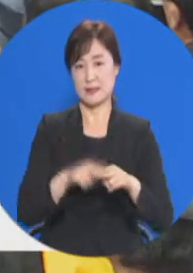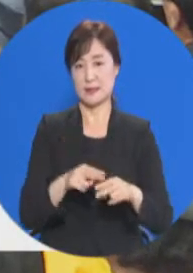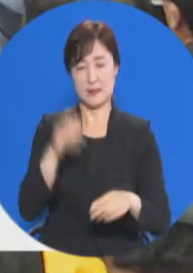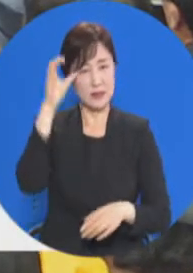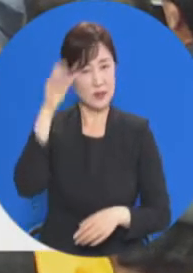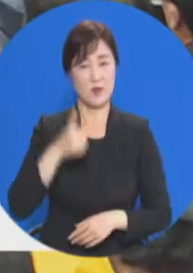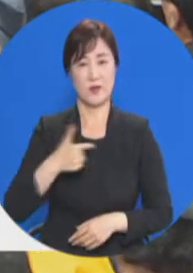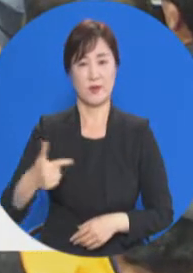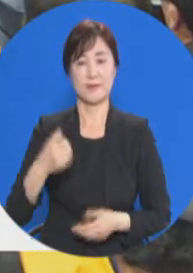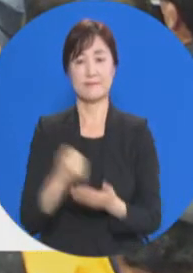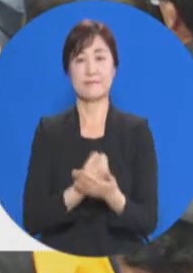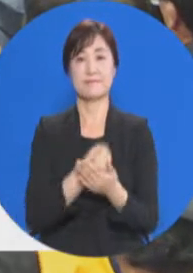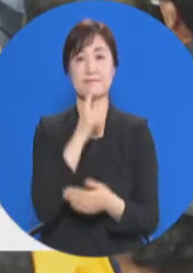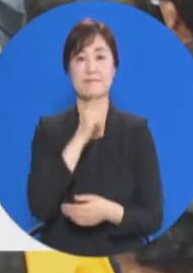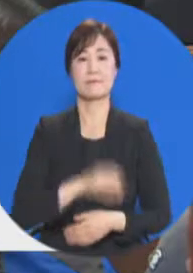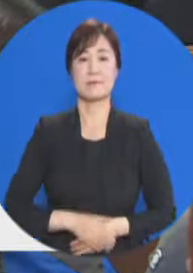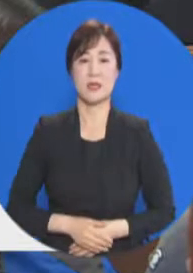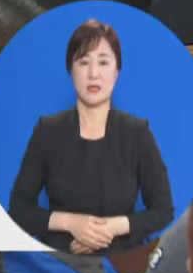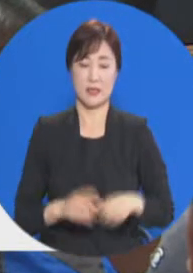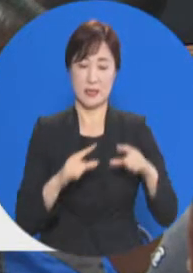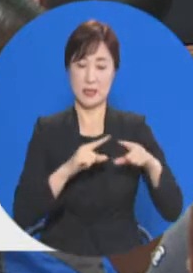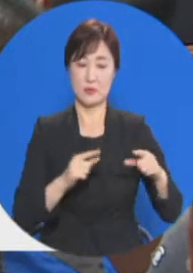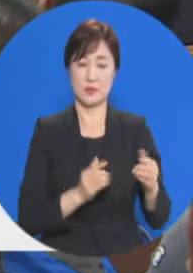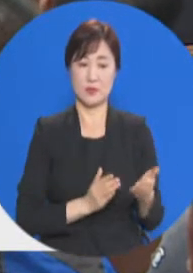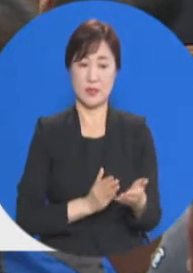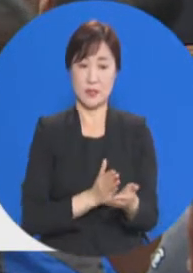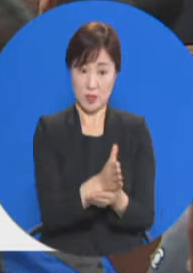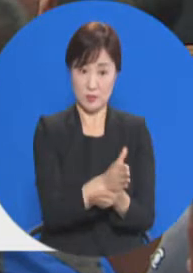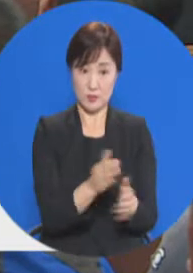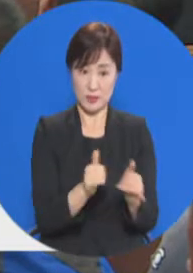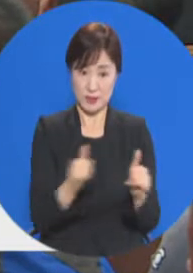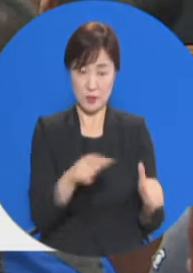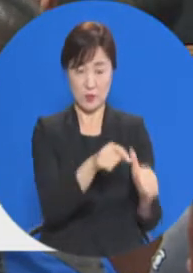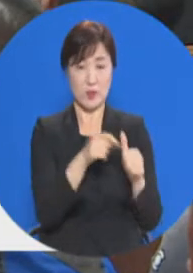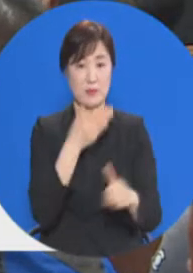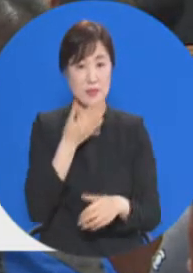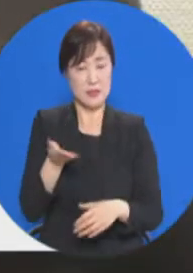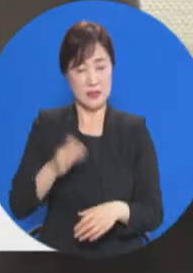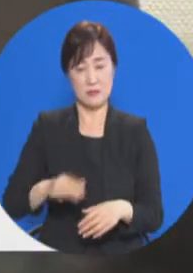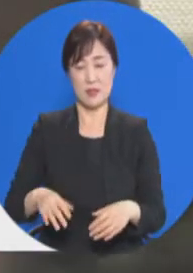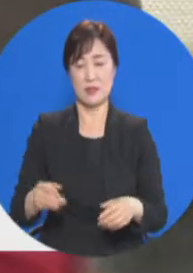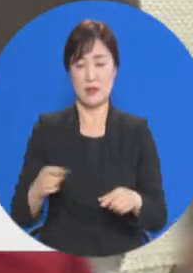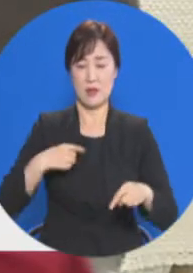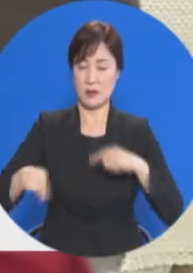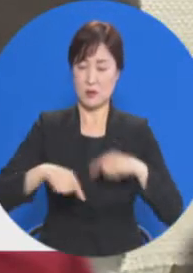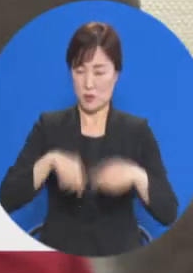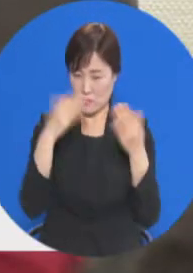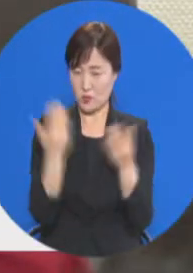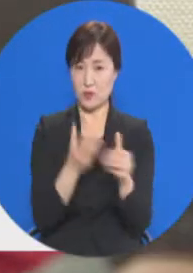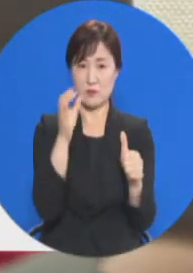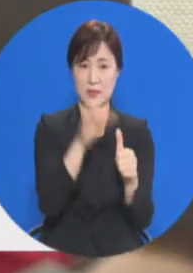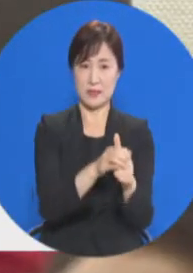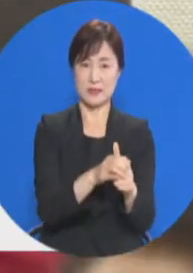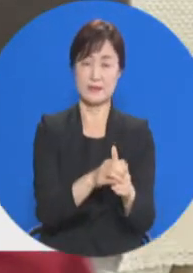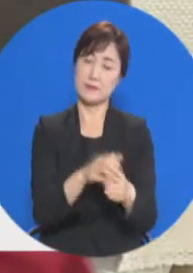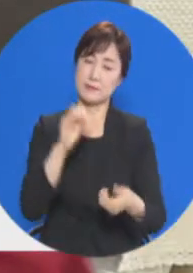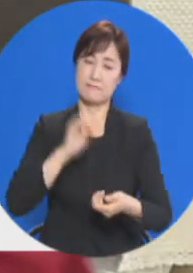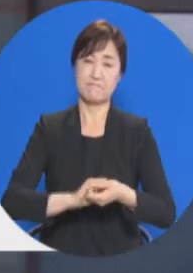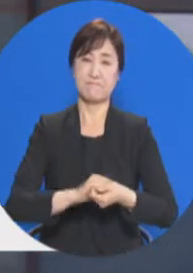대해서는 민간이나 전문성을 도입할 수는 있지만 행정의 전반적인 책임을 개방형직에 맡기는 것은 한계가 있다는